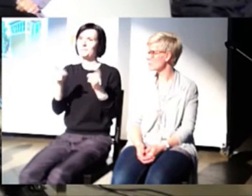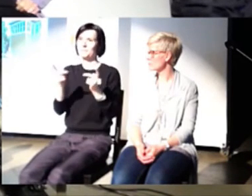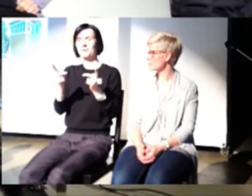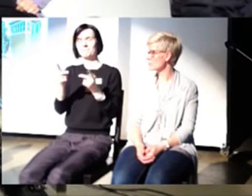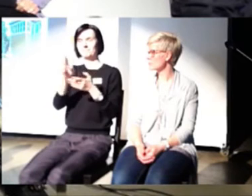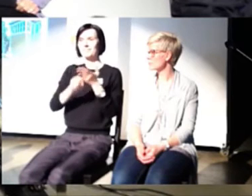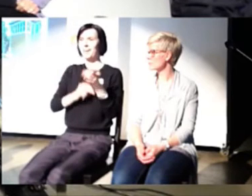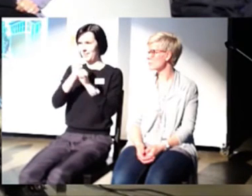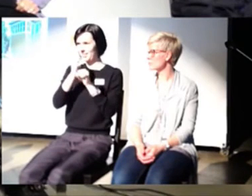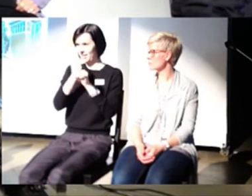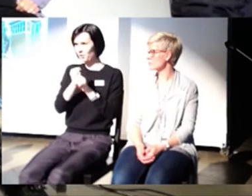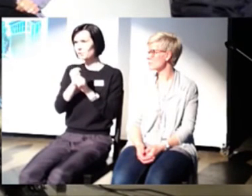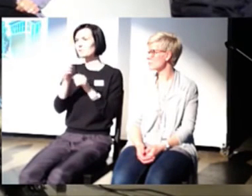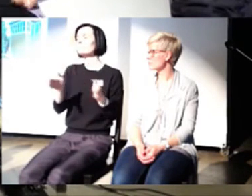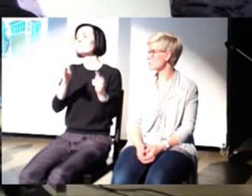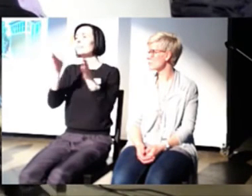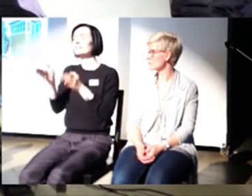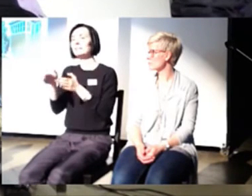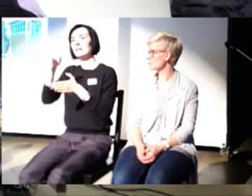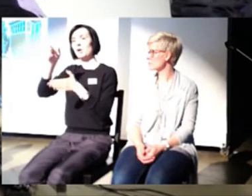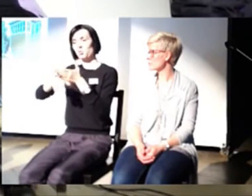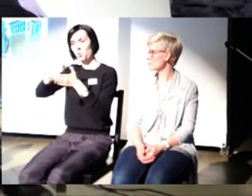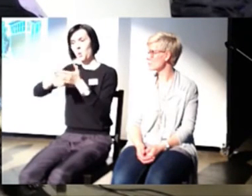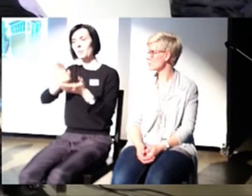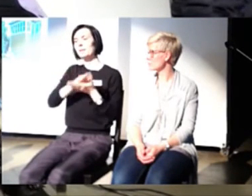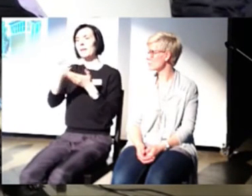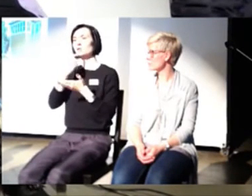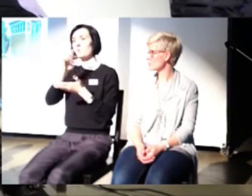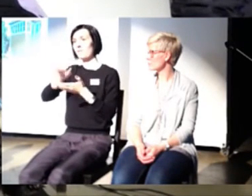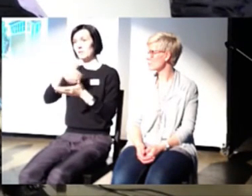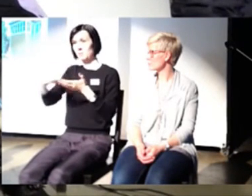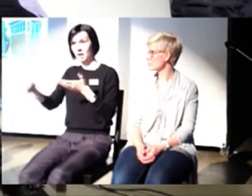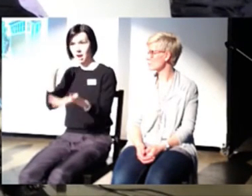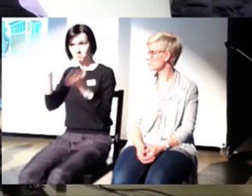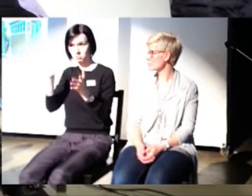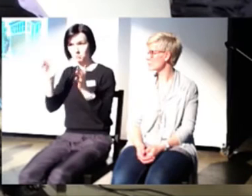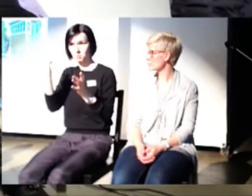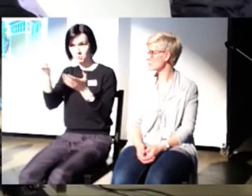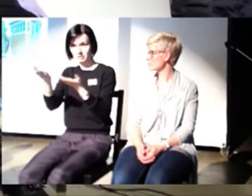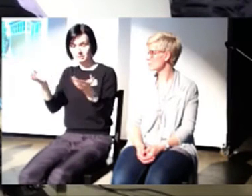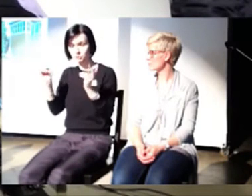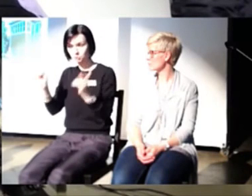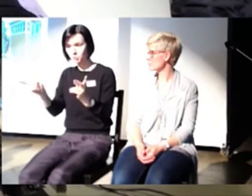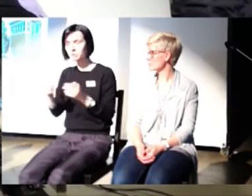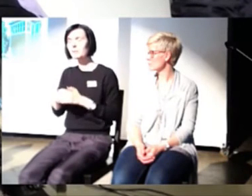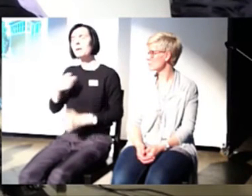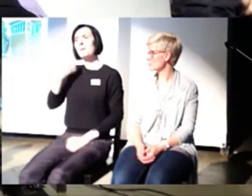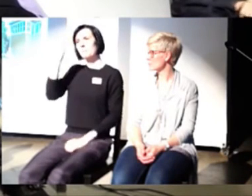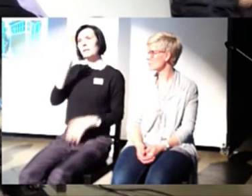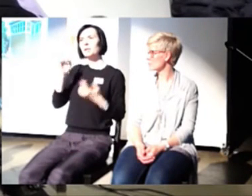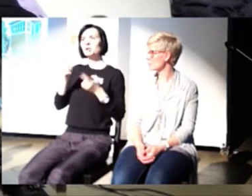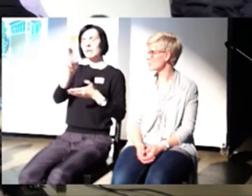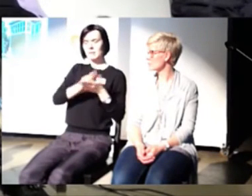tulkkaus suomalaiselle viittomakielelle. Mä tarkoitan sitä, että kun jos taide syntyy suhteessa kokijaan, niin